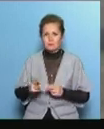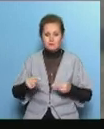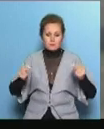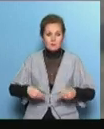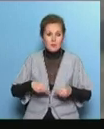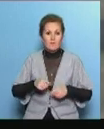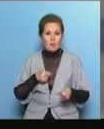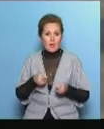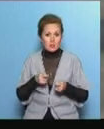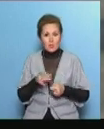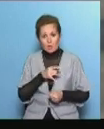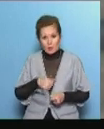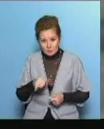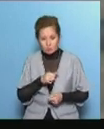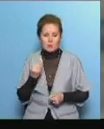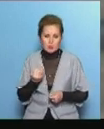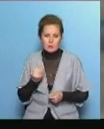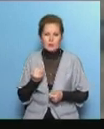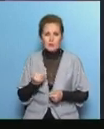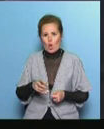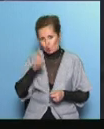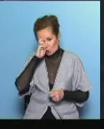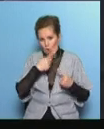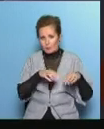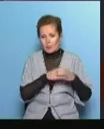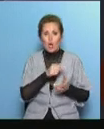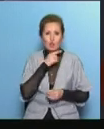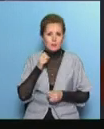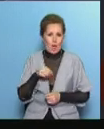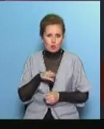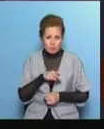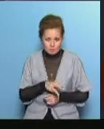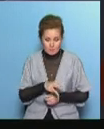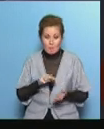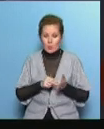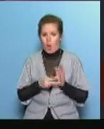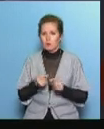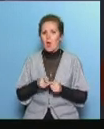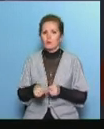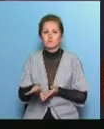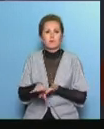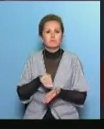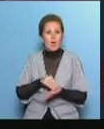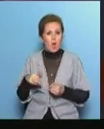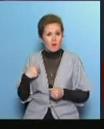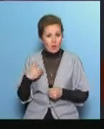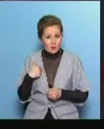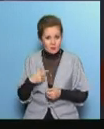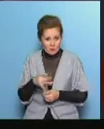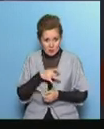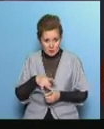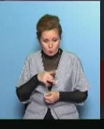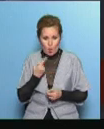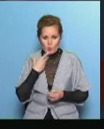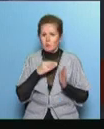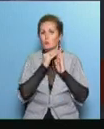и госкорпорация «Росатом». Проект и сама его реализация на сегодня является примером эффективности в республике. То есть, когда он был